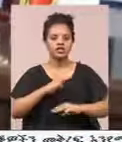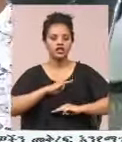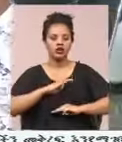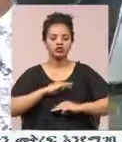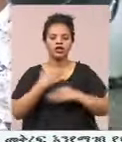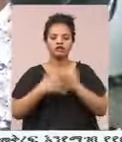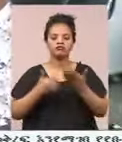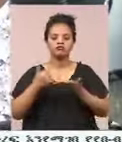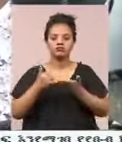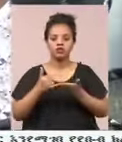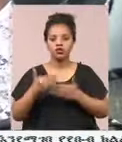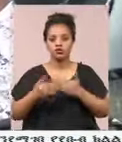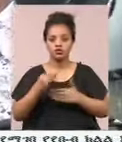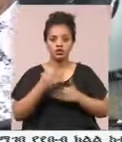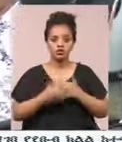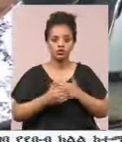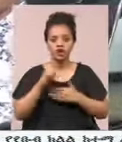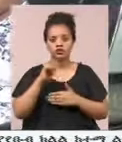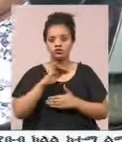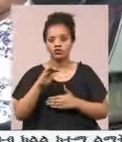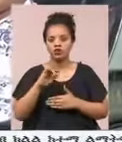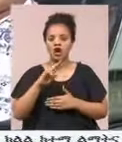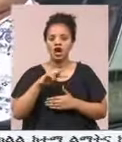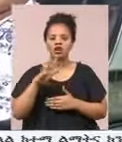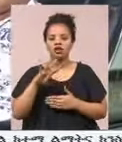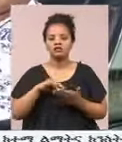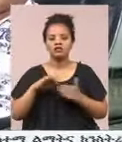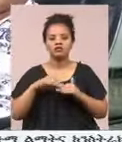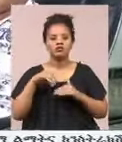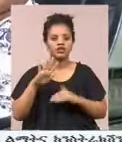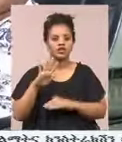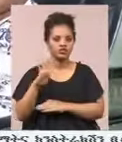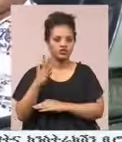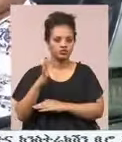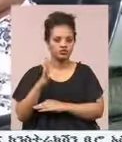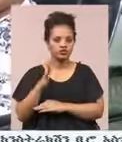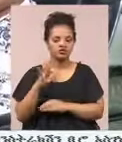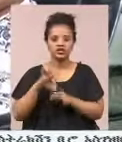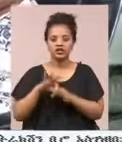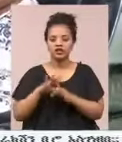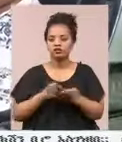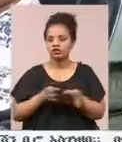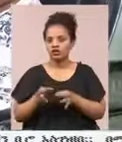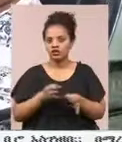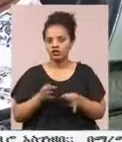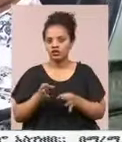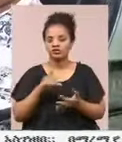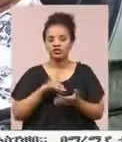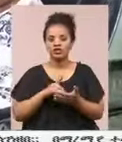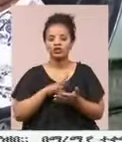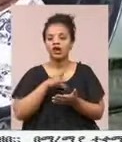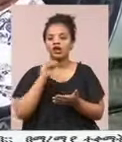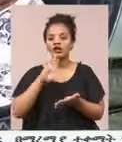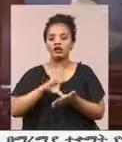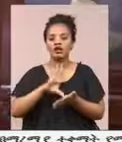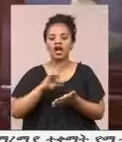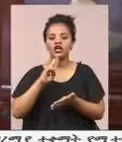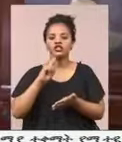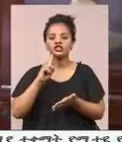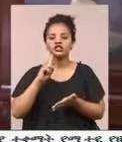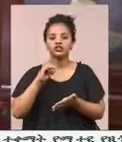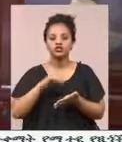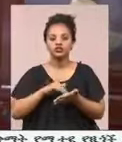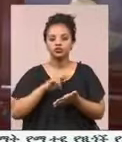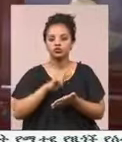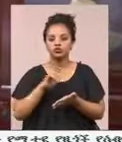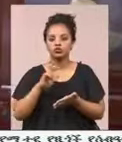ደም ከመለገስ ጎን ለጎን ከ124 ሚሊዮን በላይ ችግኞች መተከላቸውን ገልጸዋል። በከተማና በገጠር